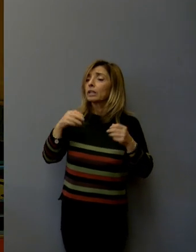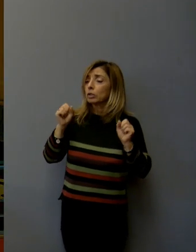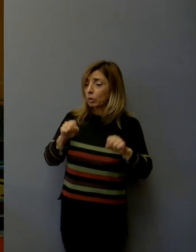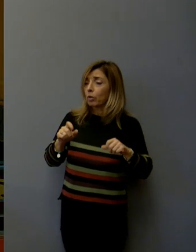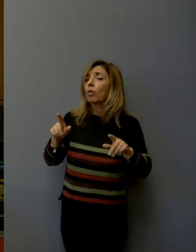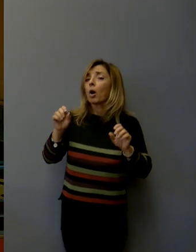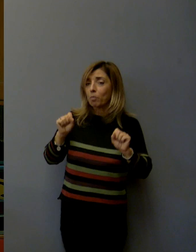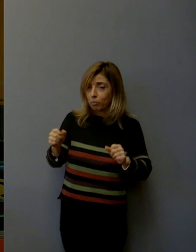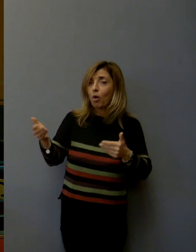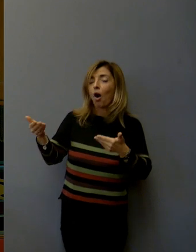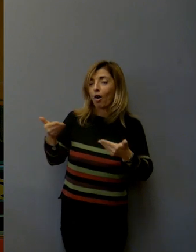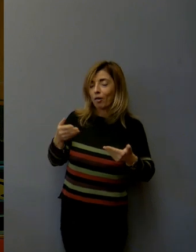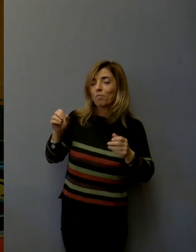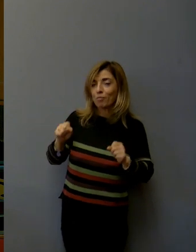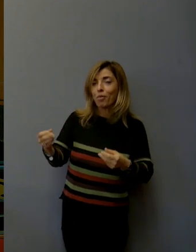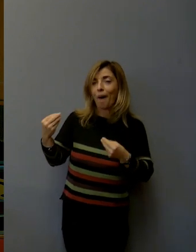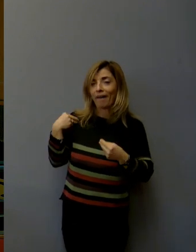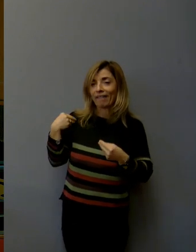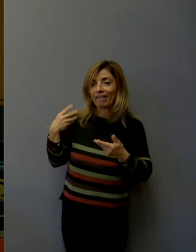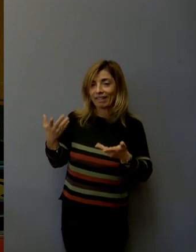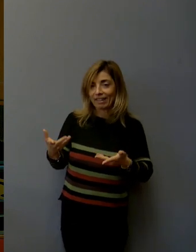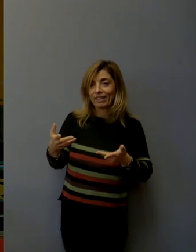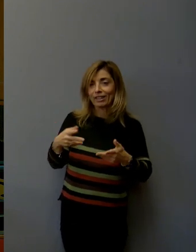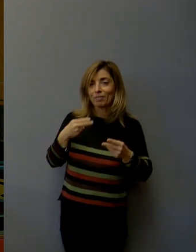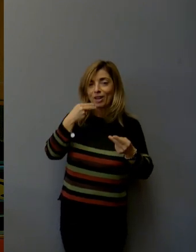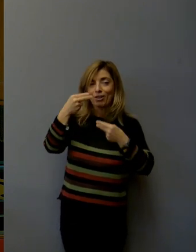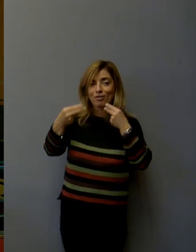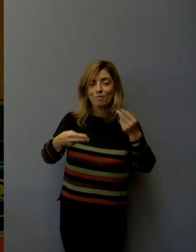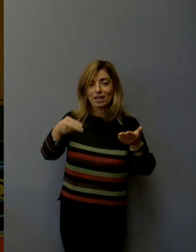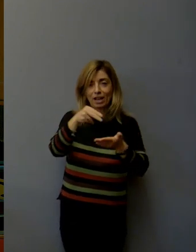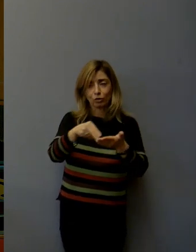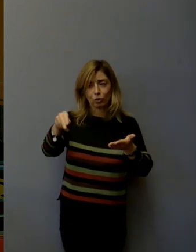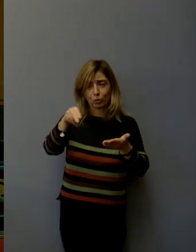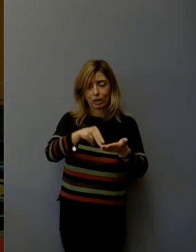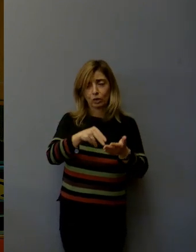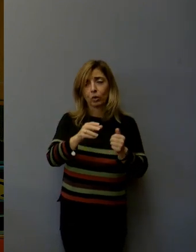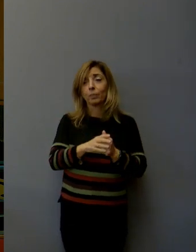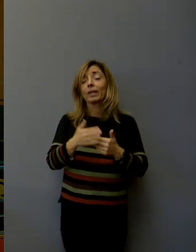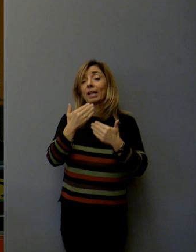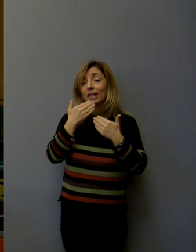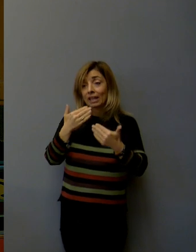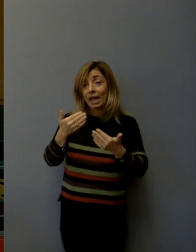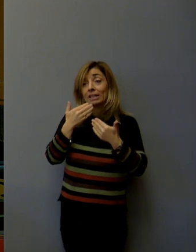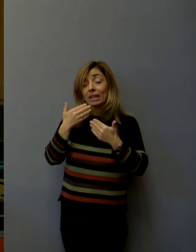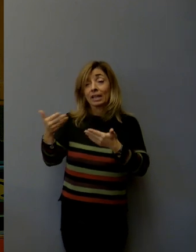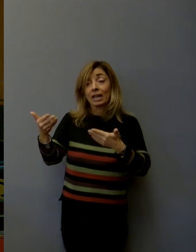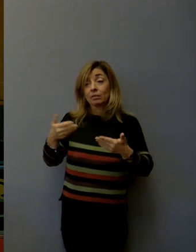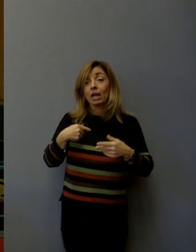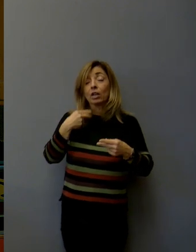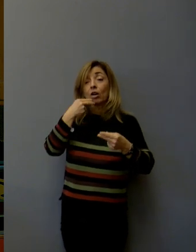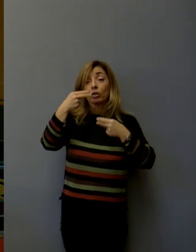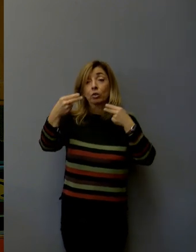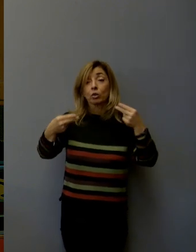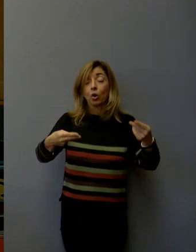lo può fare invito a nominare gli scrutatori Perfetto Dopo Grazie per l'invito Allora nomino gli scrutatori